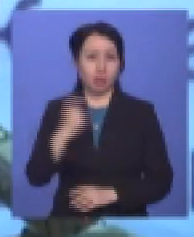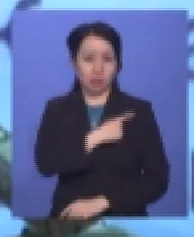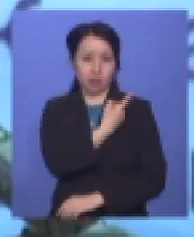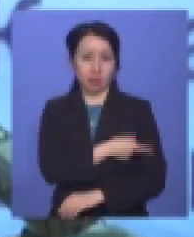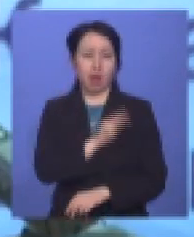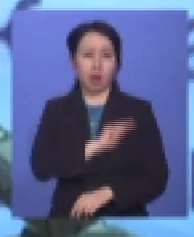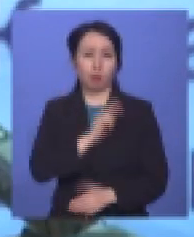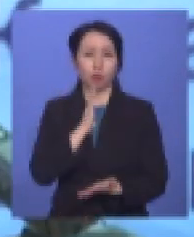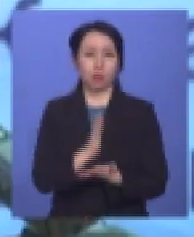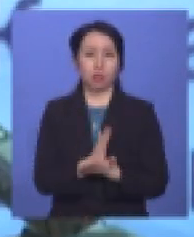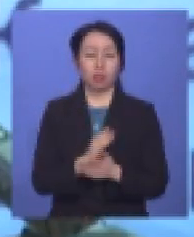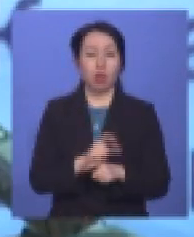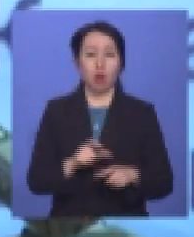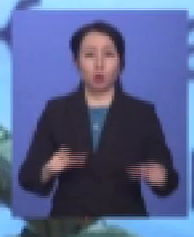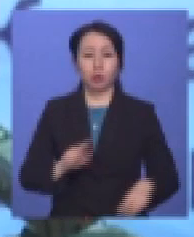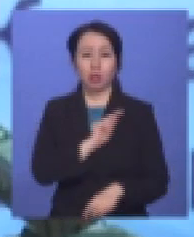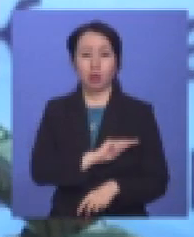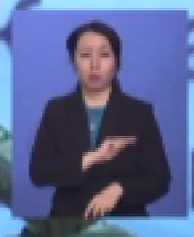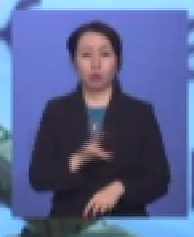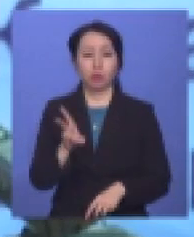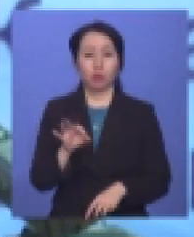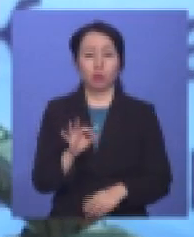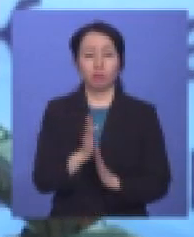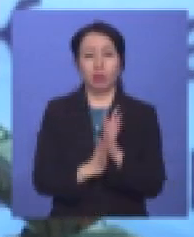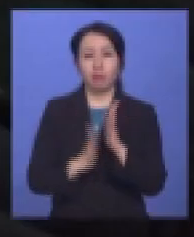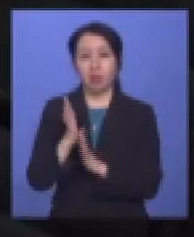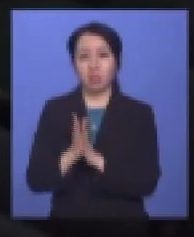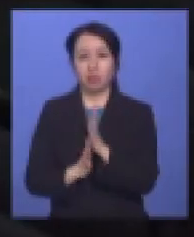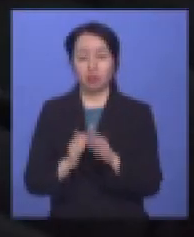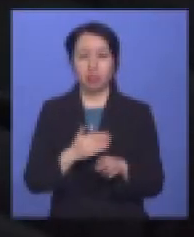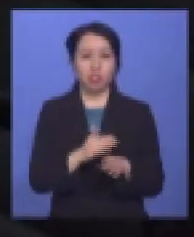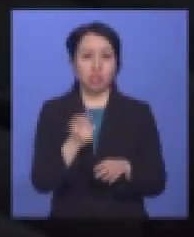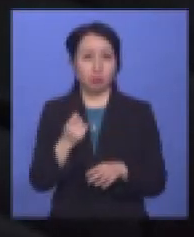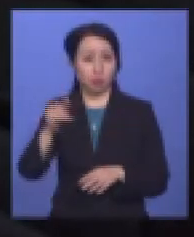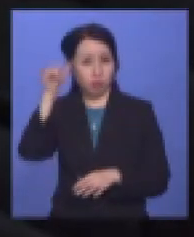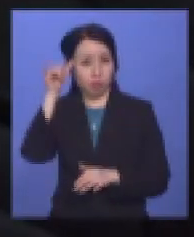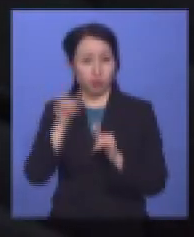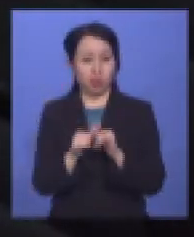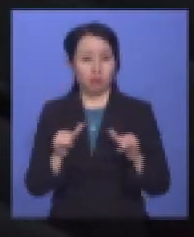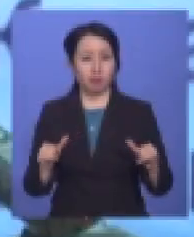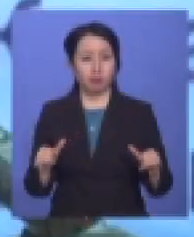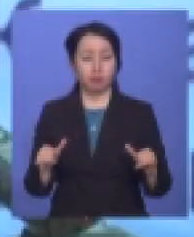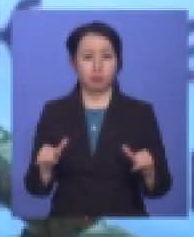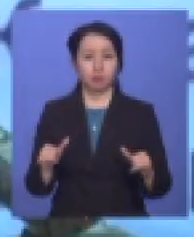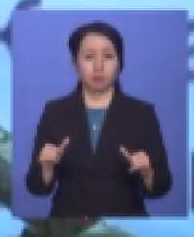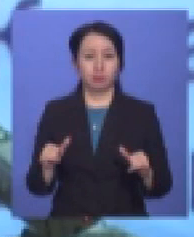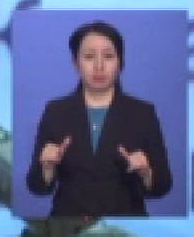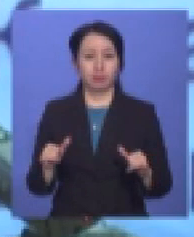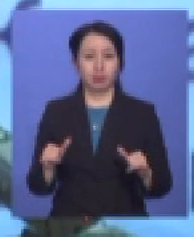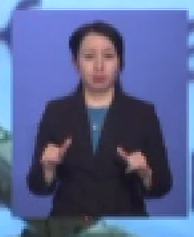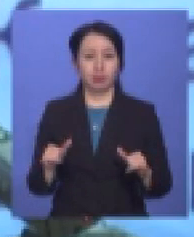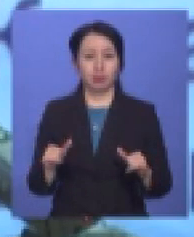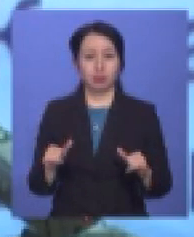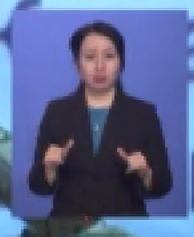работа есть, люди в принципе работать, но только в растениеводстве и часть немножко животноводства. Просьба, Николай Петрович,